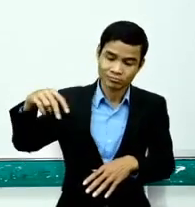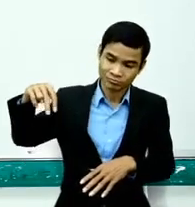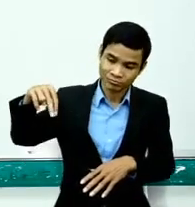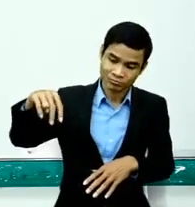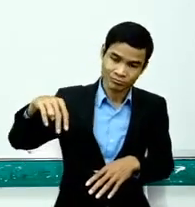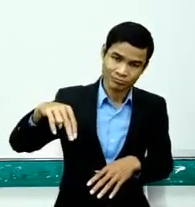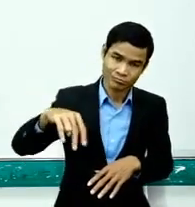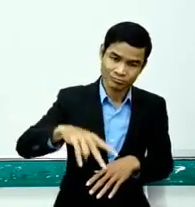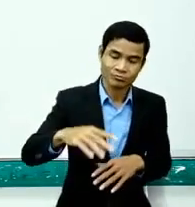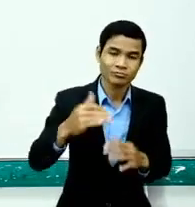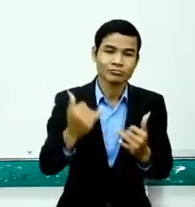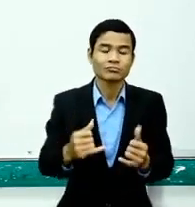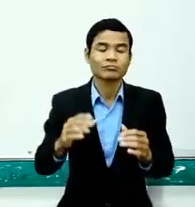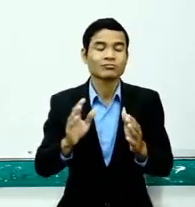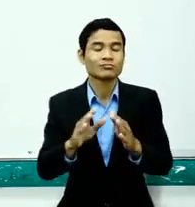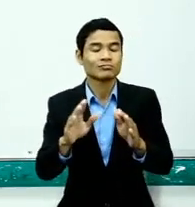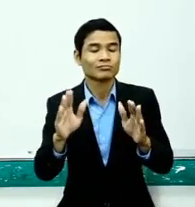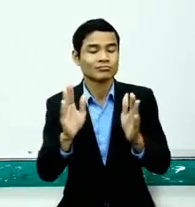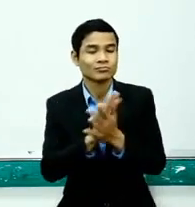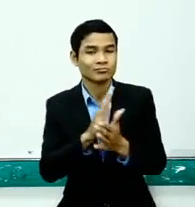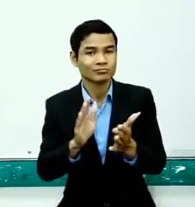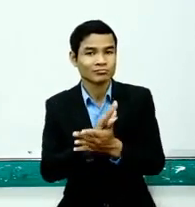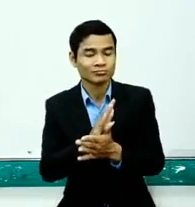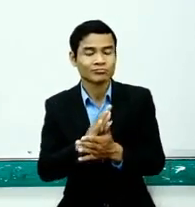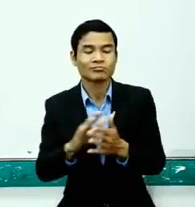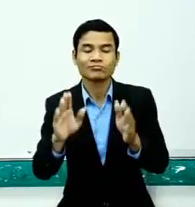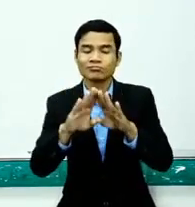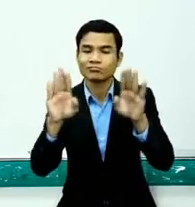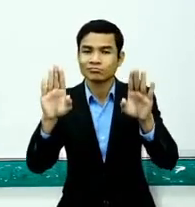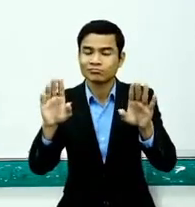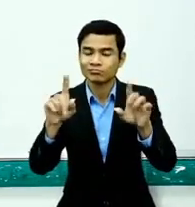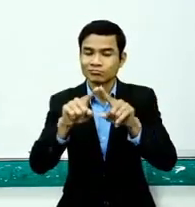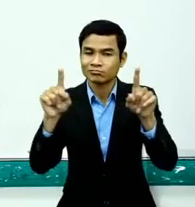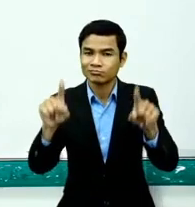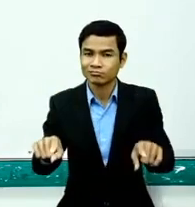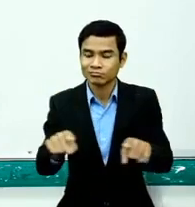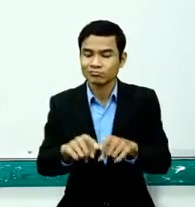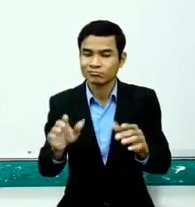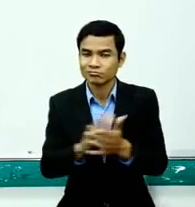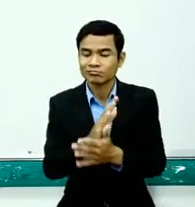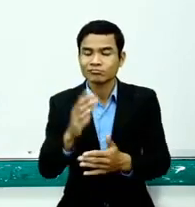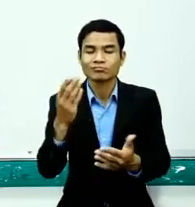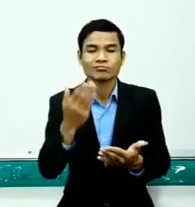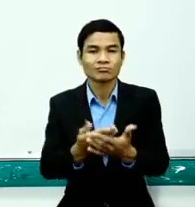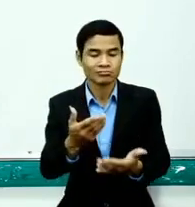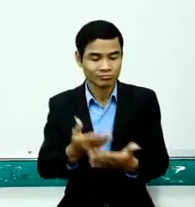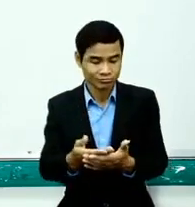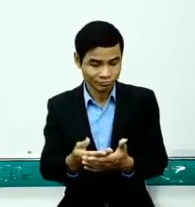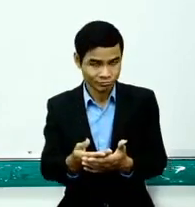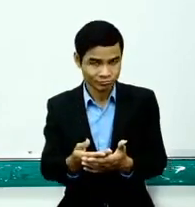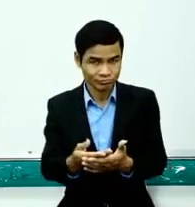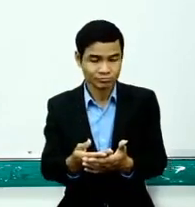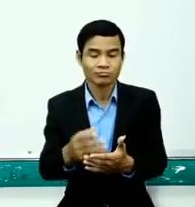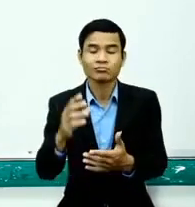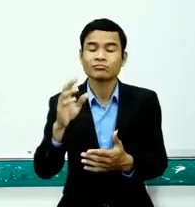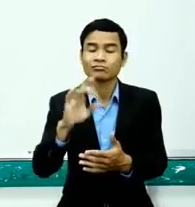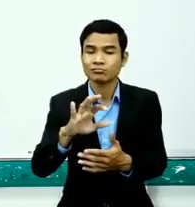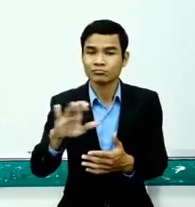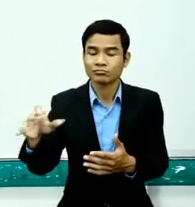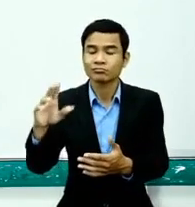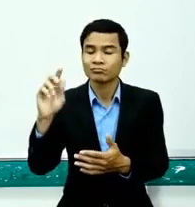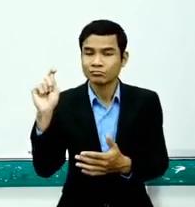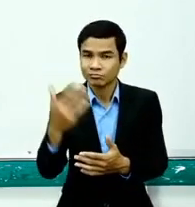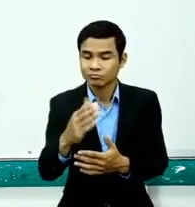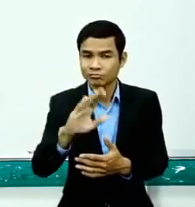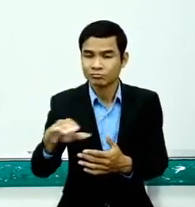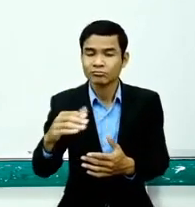លើក្តារខៀនអញ្ចឹងបាននឹងគេឲ្យឈ្មោះថាអ្វីដែរកូនចាបាននេះគឺយើងឲ្យឈ្មោះថាបានអក្សររូបភា